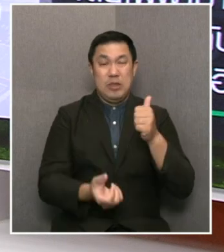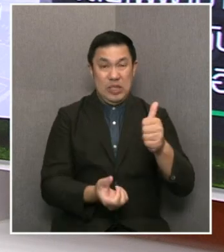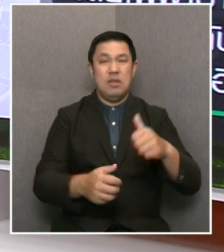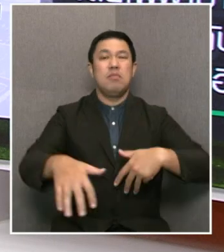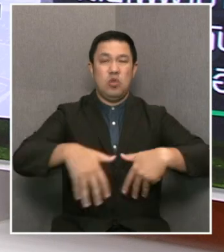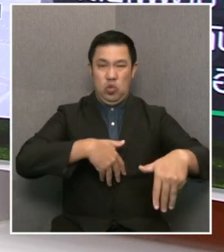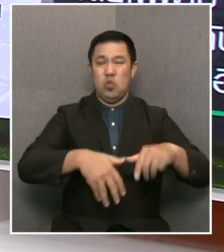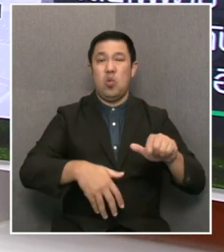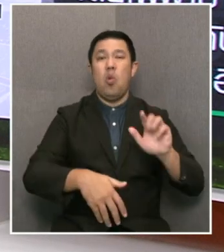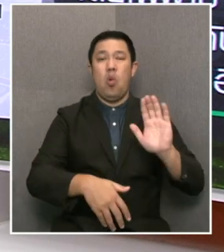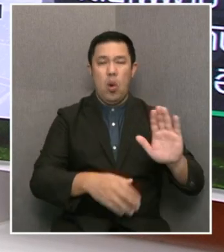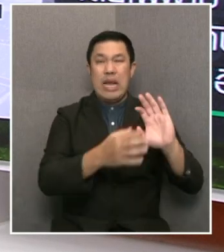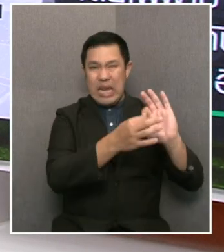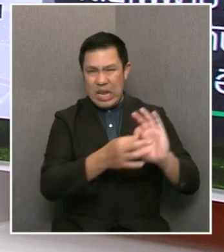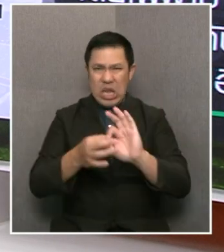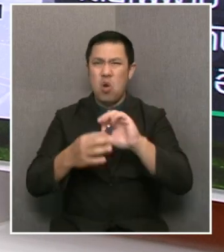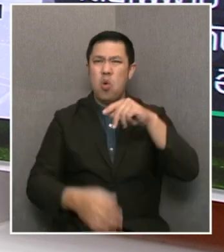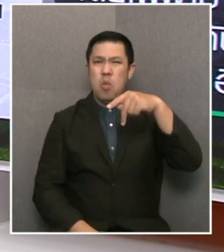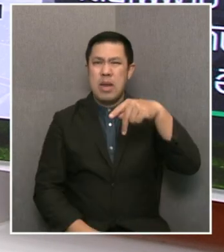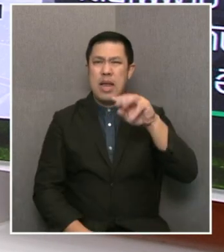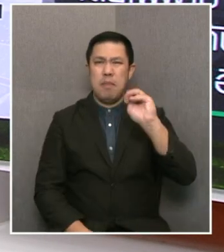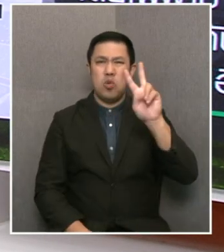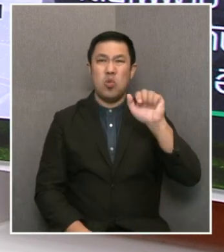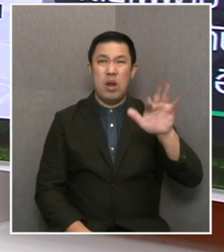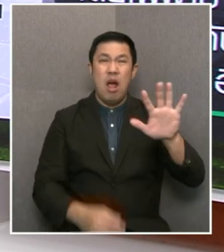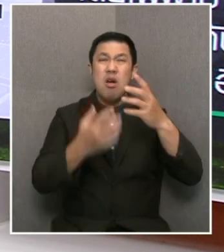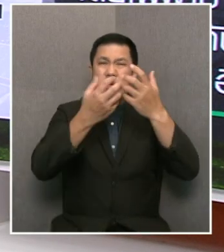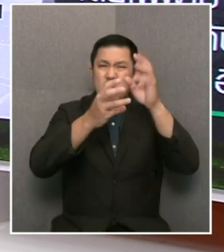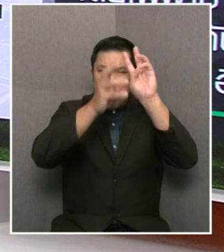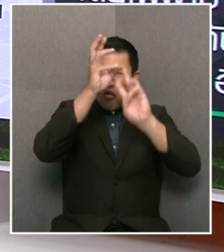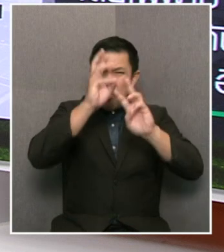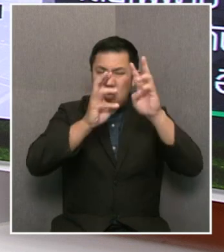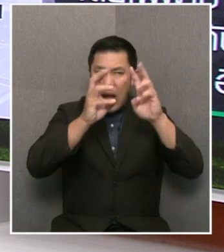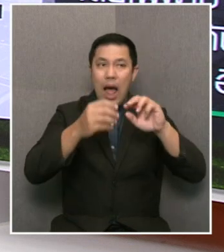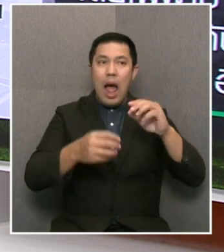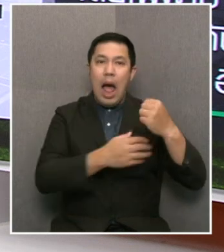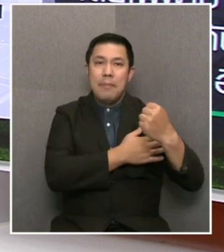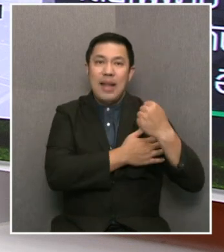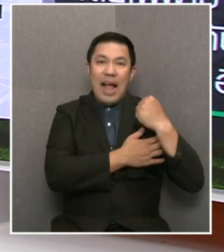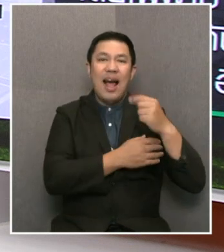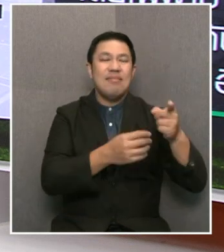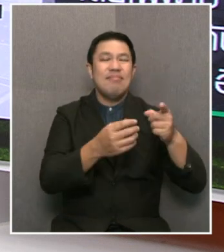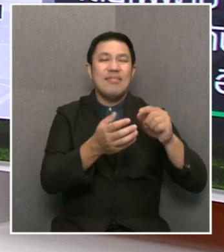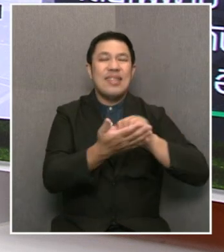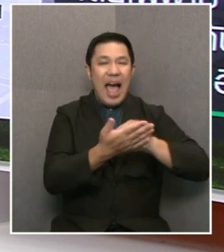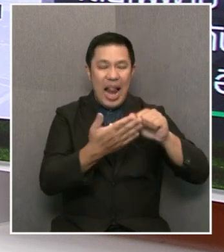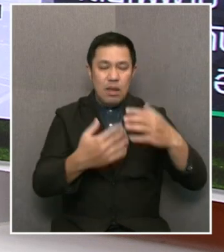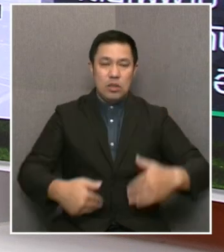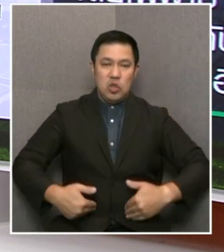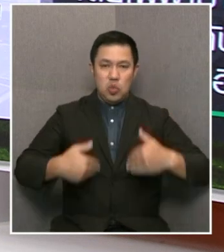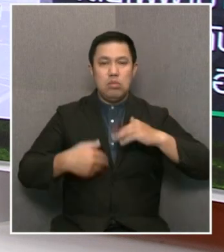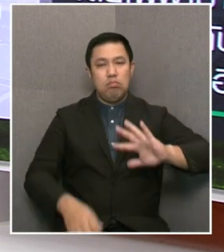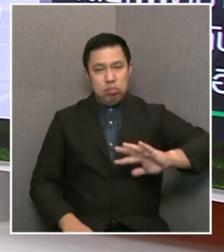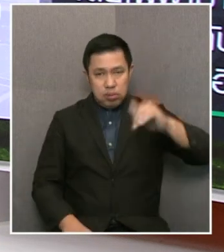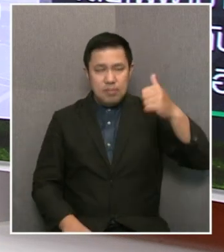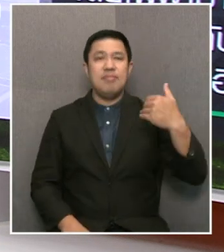นี้ก็เชื่อมโยงกับเรื่องของฝุ่นเหมือนกันเมื่อสักครู่ถ้าเราเป็นพลังงานสะอาดแล้วเนี่ยนะคะคุณภาพชีวิตของประชาชนคนไทยเราก็สามารถยกระดับตามไป